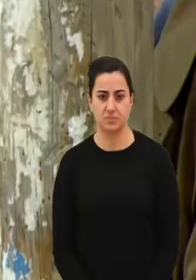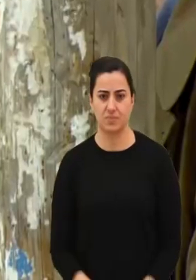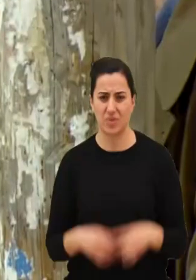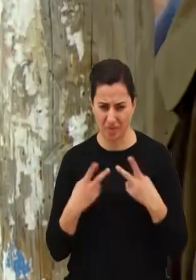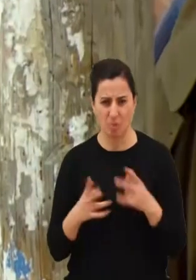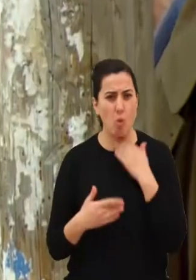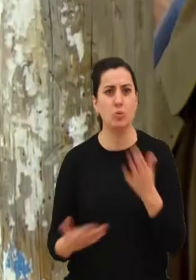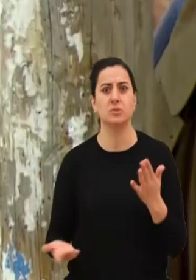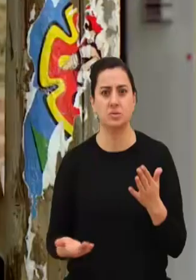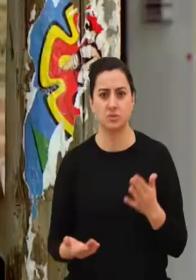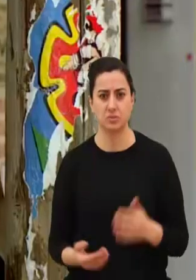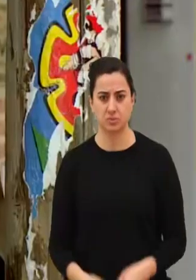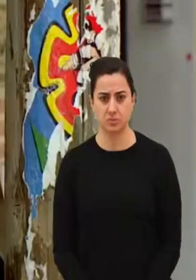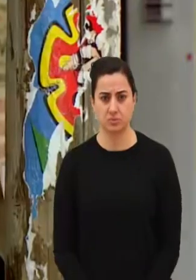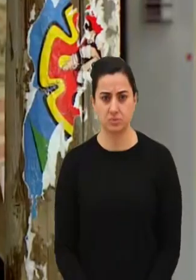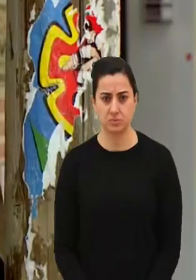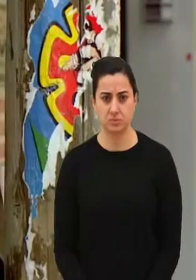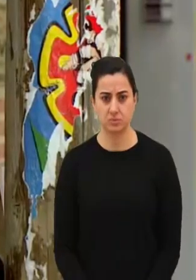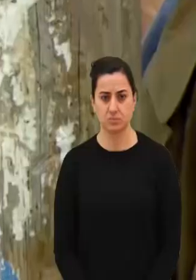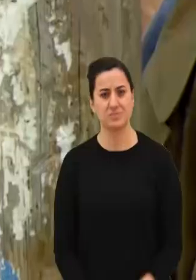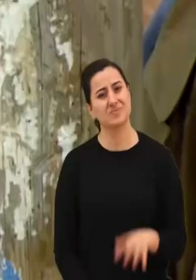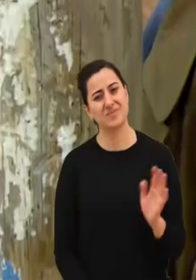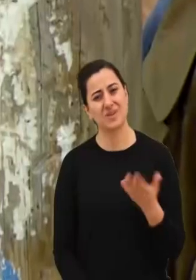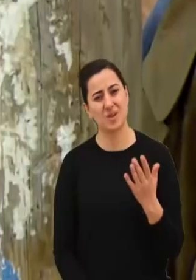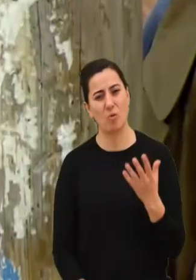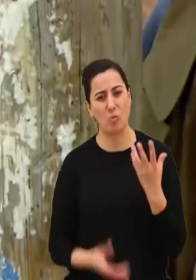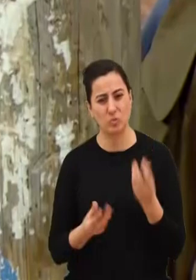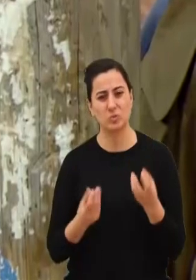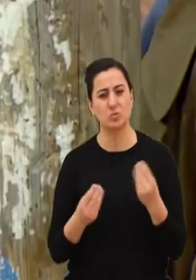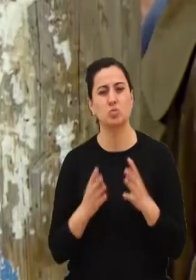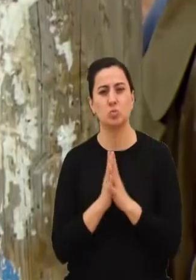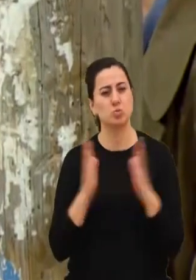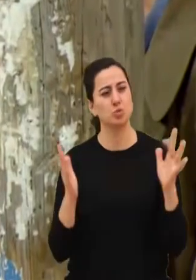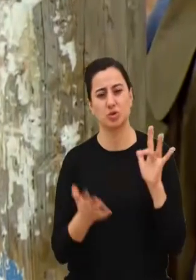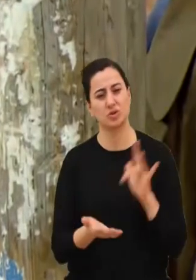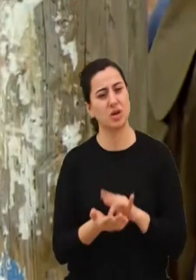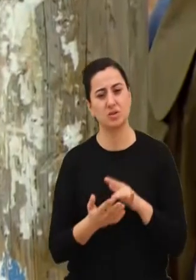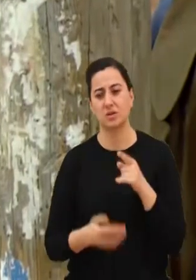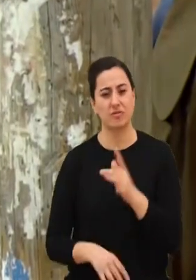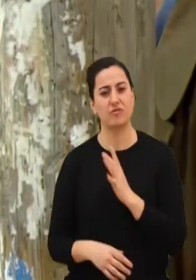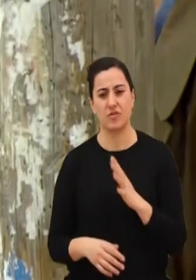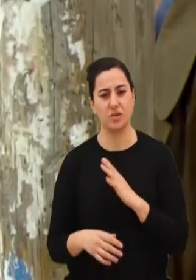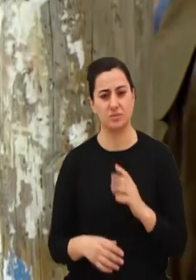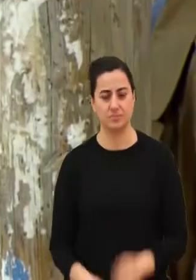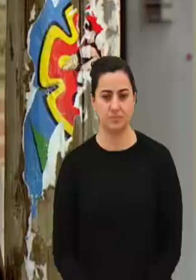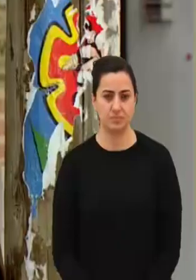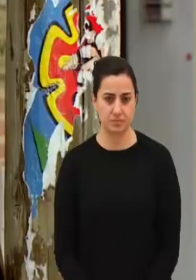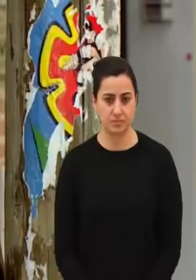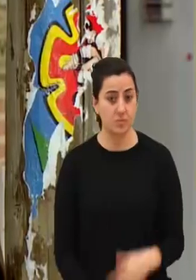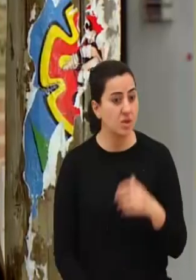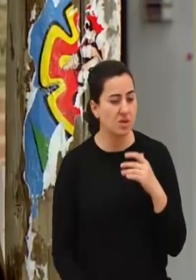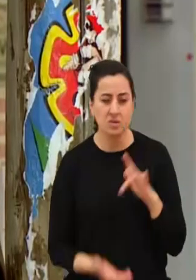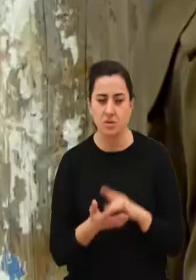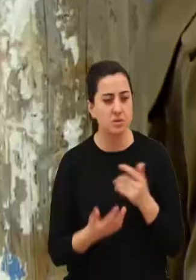Fark etmez olur mu? Hem neyse zaten olsa bile zaten büyük ceza alırsan her halükarda büyük ceza verirler sana. Ne kadar